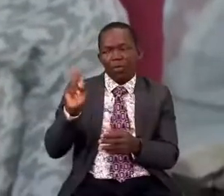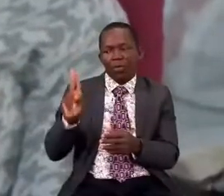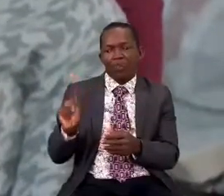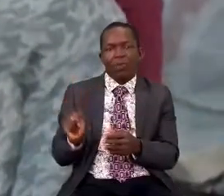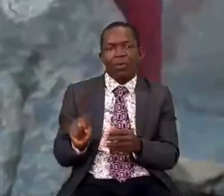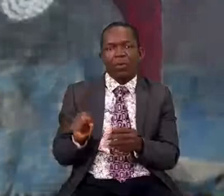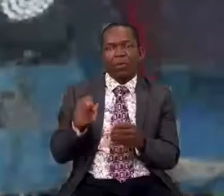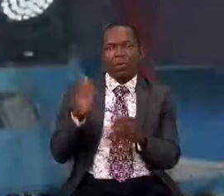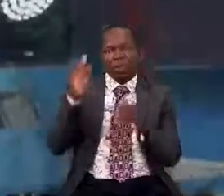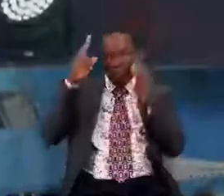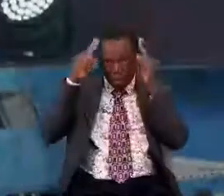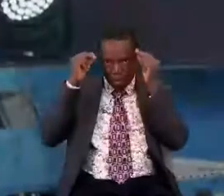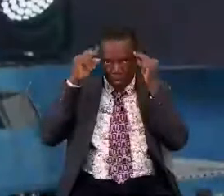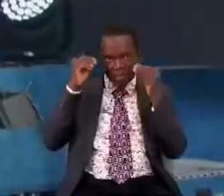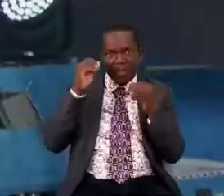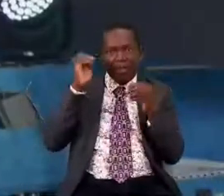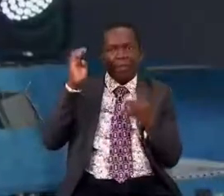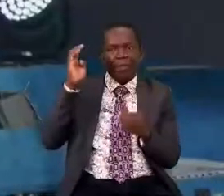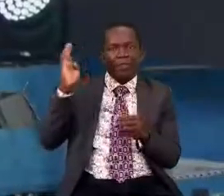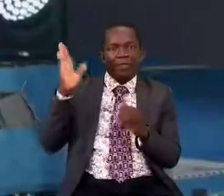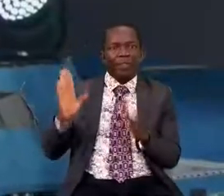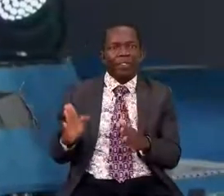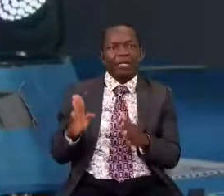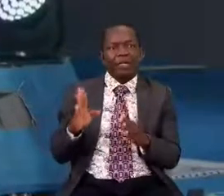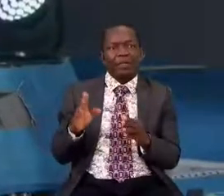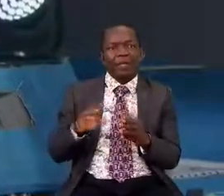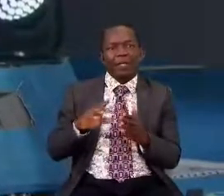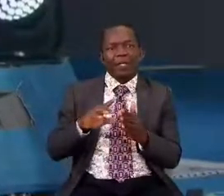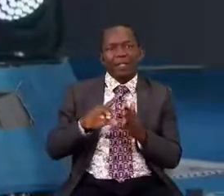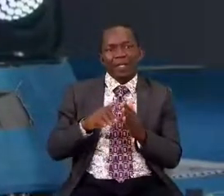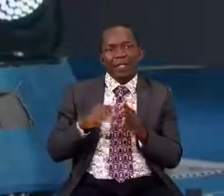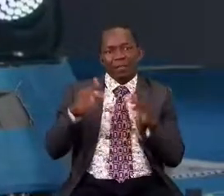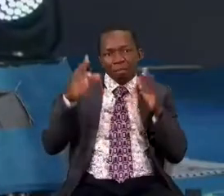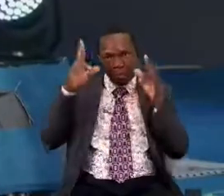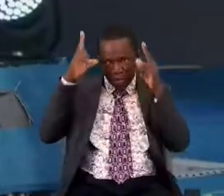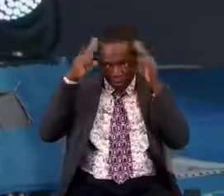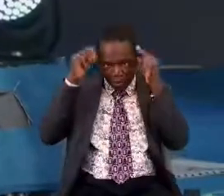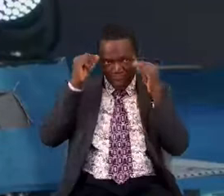serviteur, est mort. Maintenant, lève-toi.